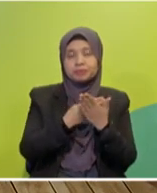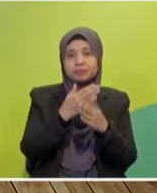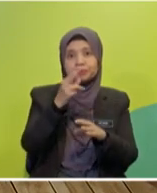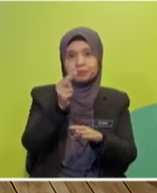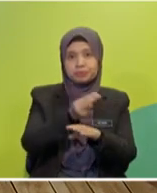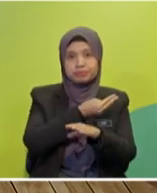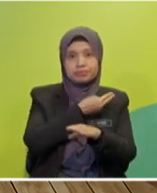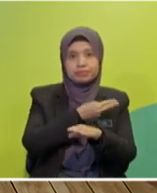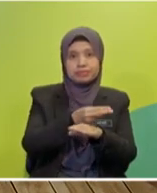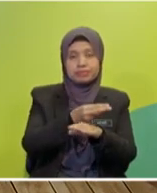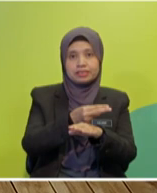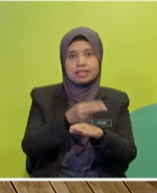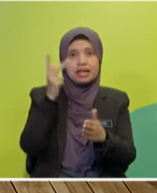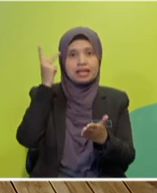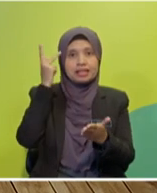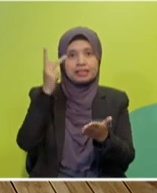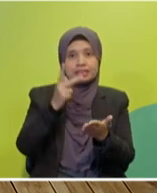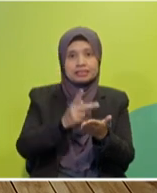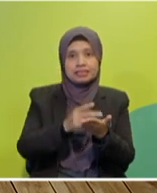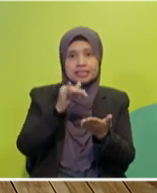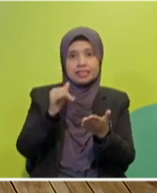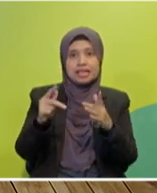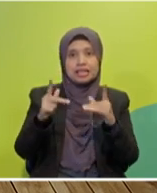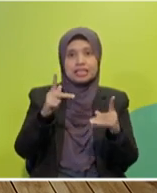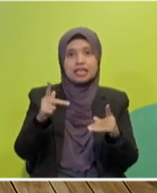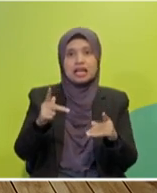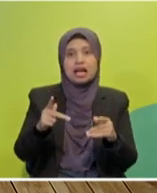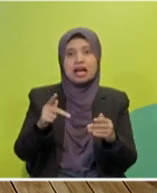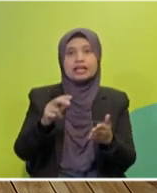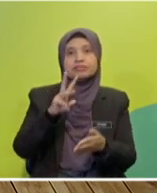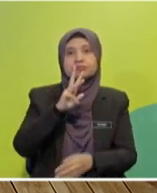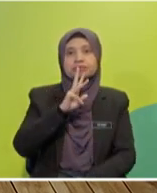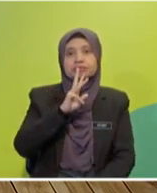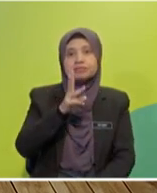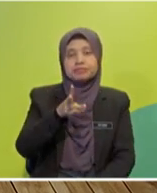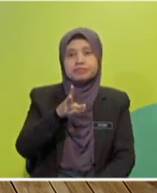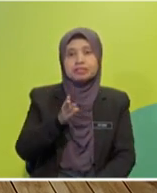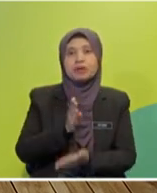nyanyi, kenali kenderaan